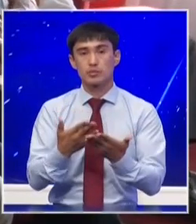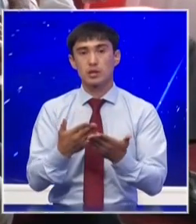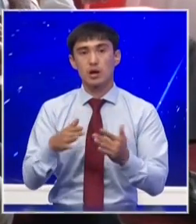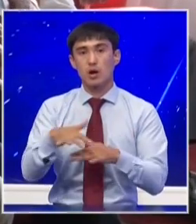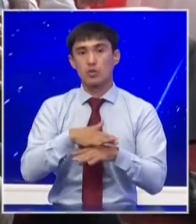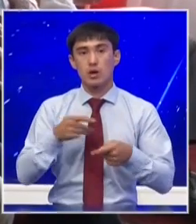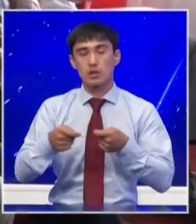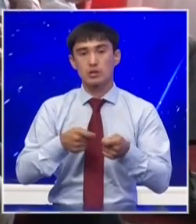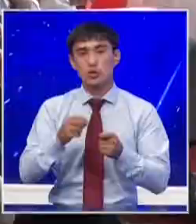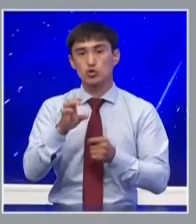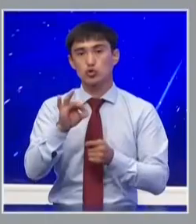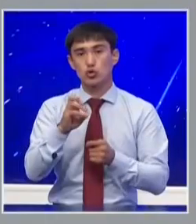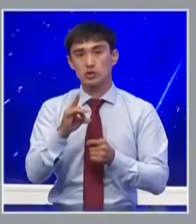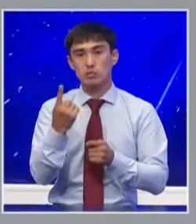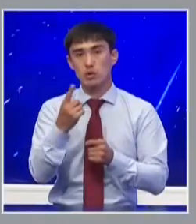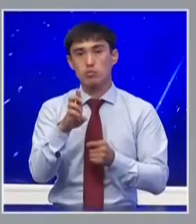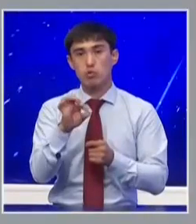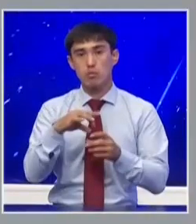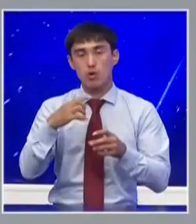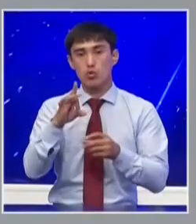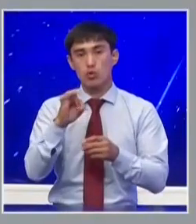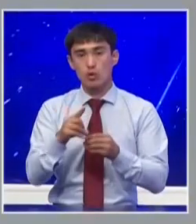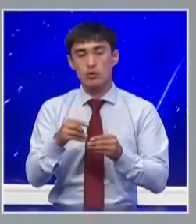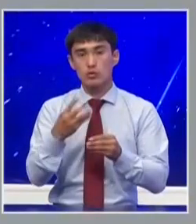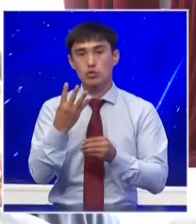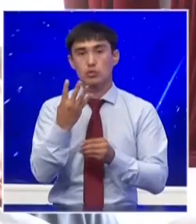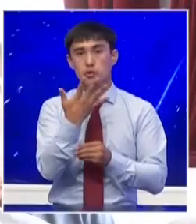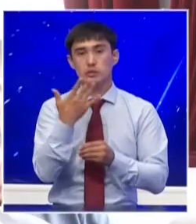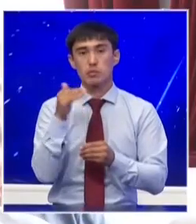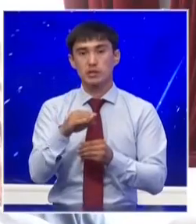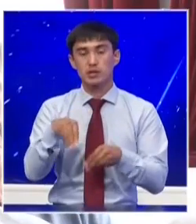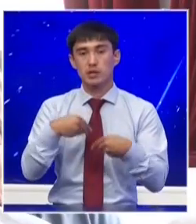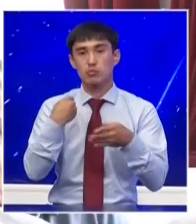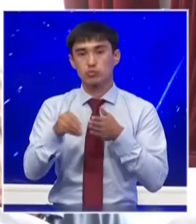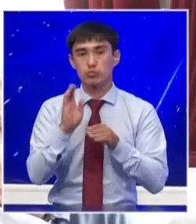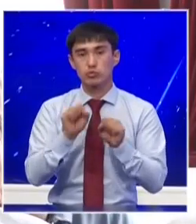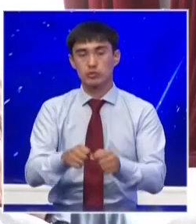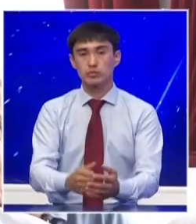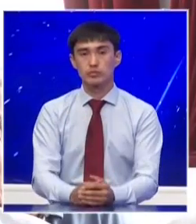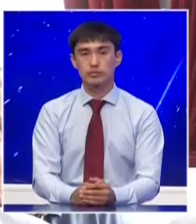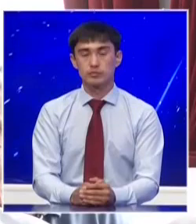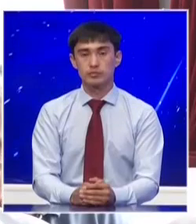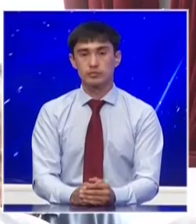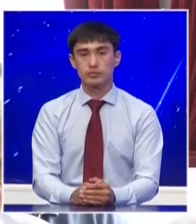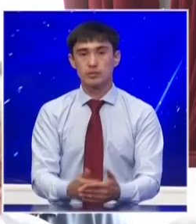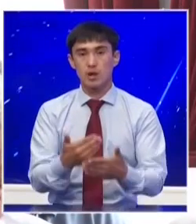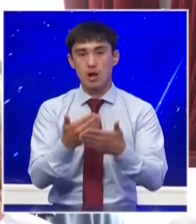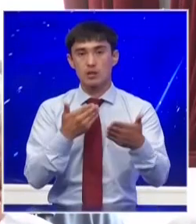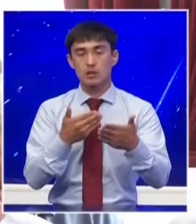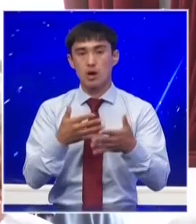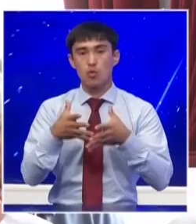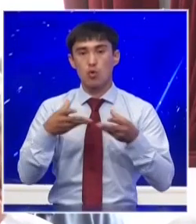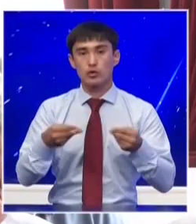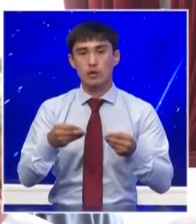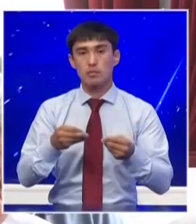халқына жұмышқаның бір бумасы 4-5 мың теңгеге берілсін дейді. Біз алдын ала көктемді қыста